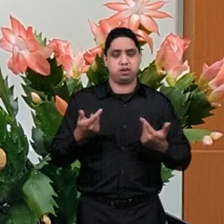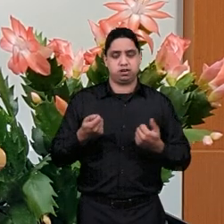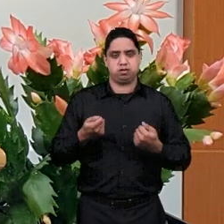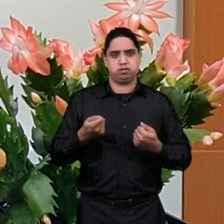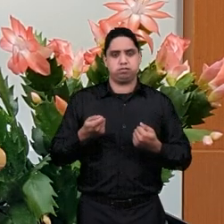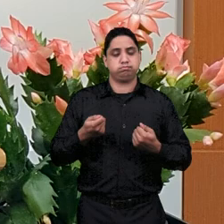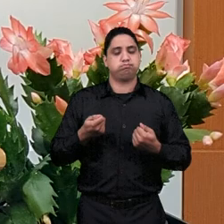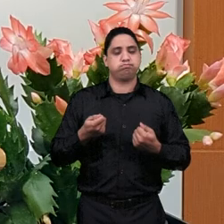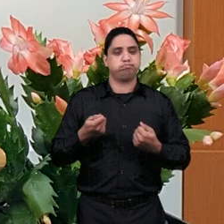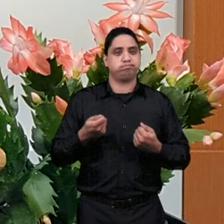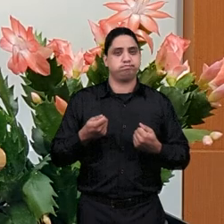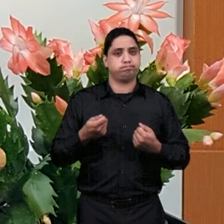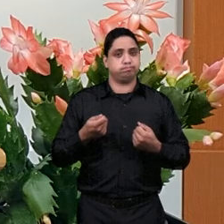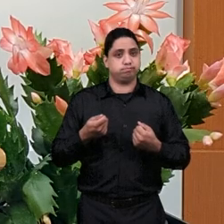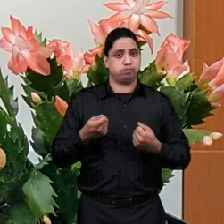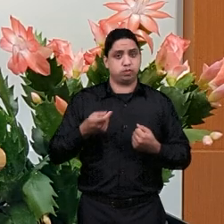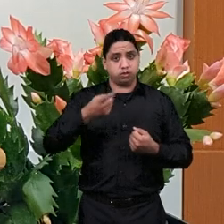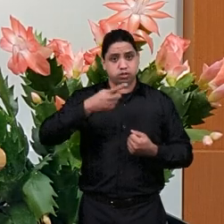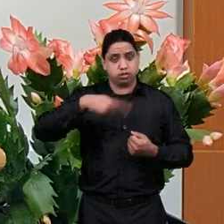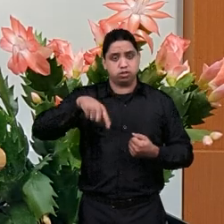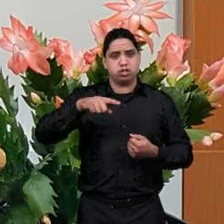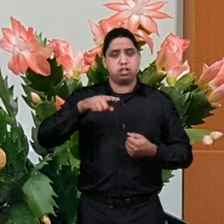Nous avons chaque fois plus